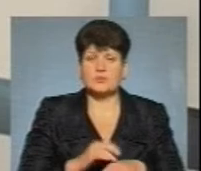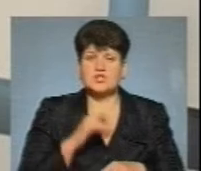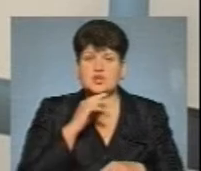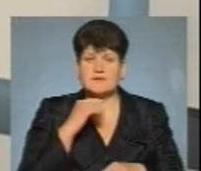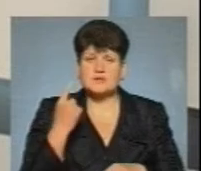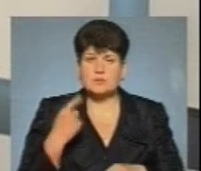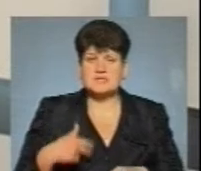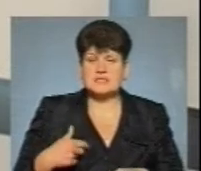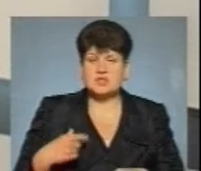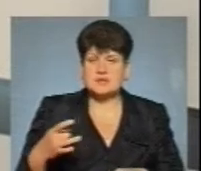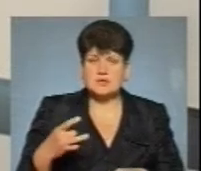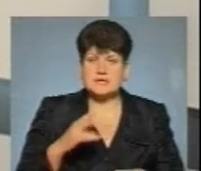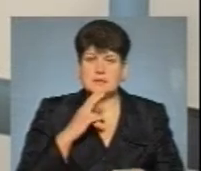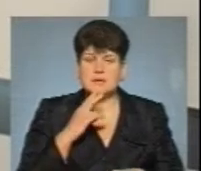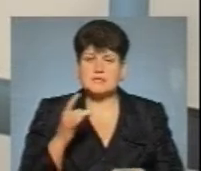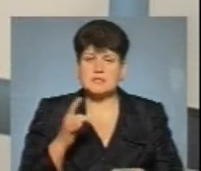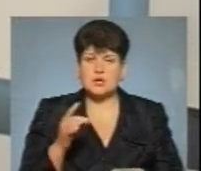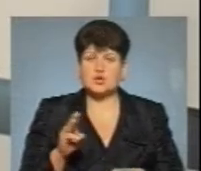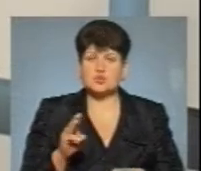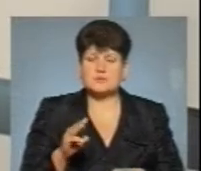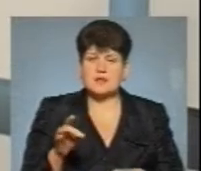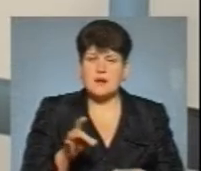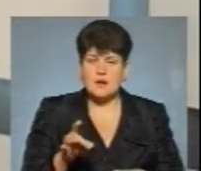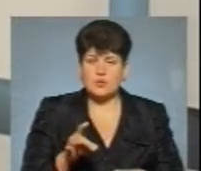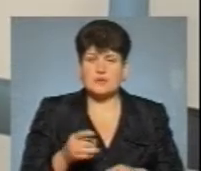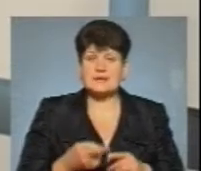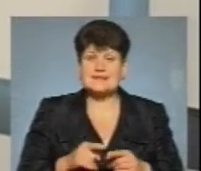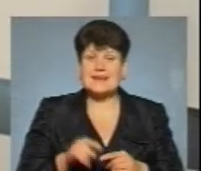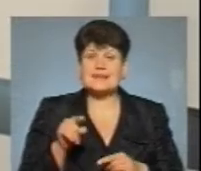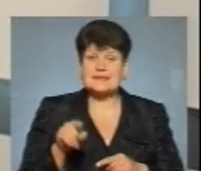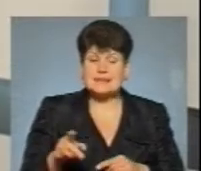район, це Кременецький район і Шумський, це якраз от ті